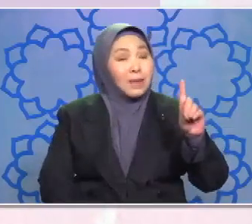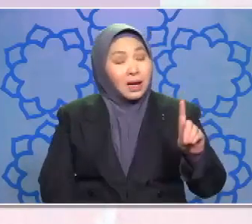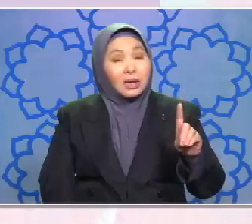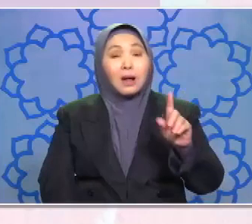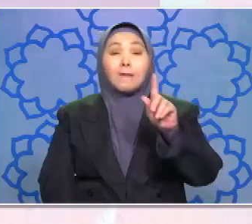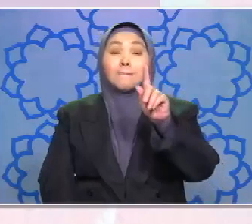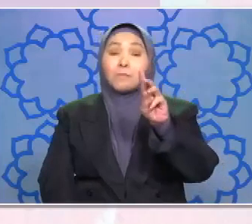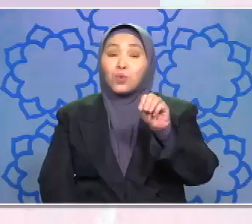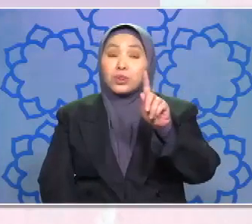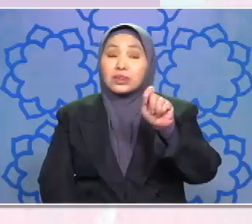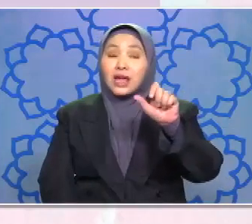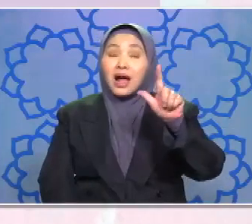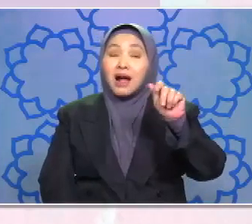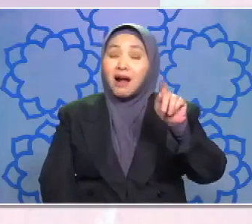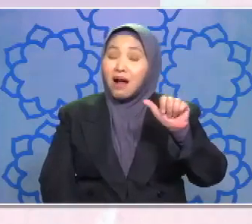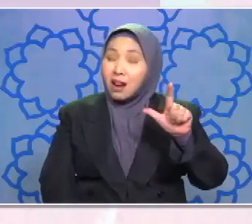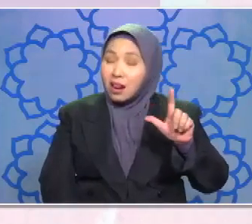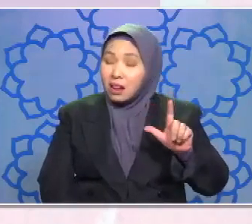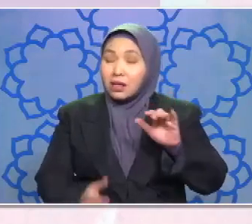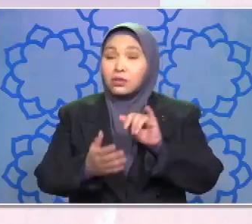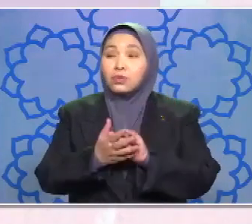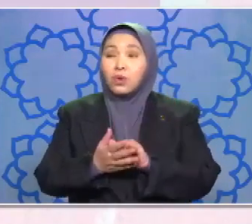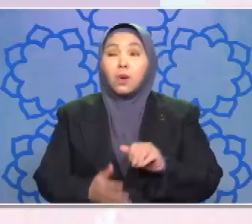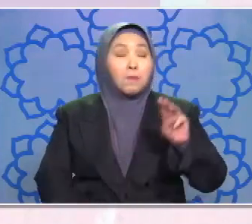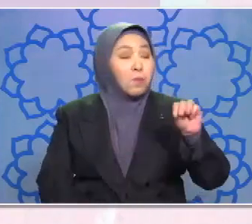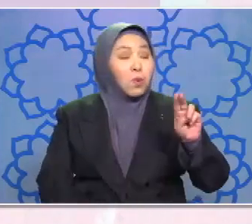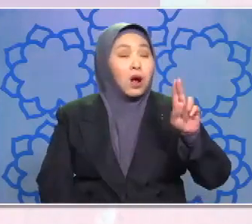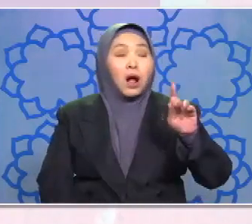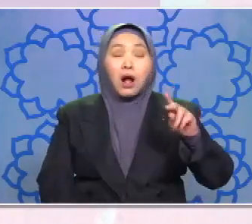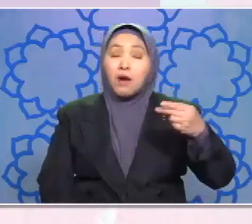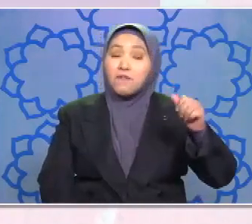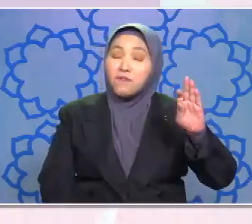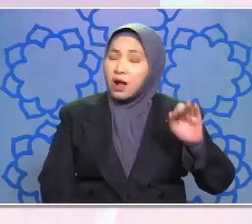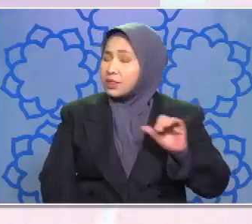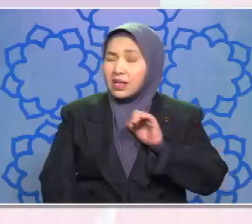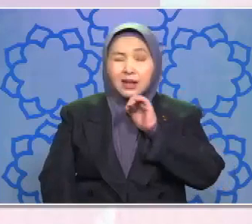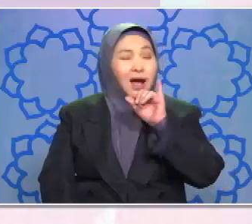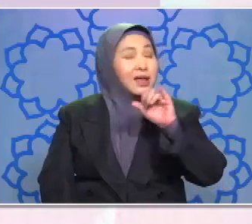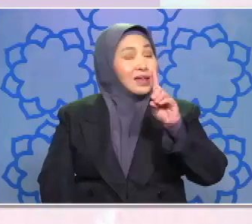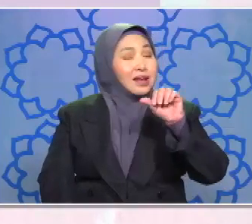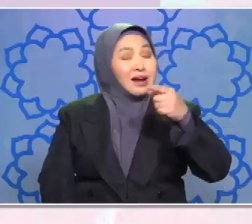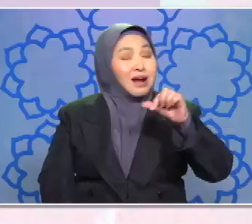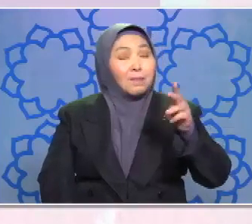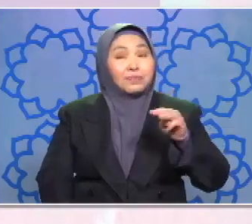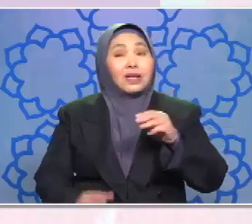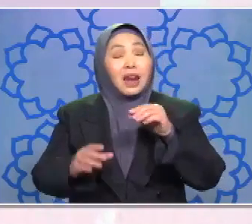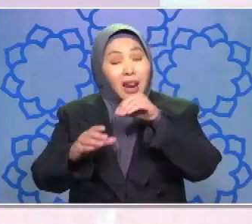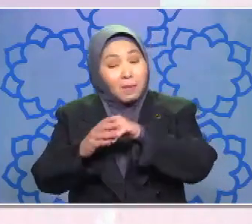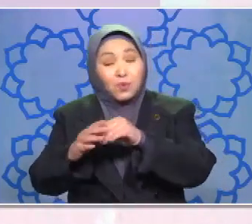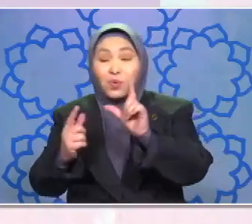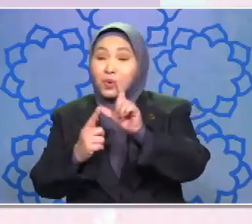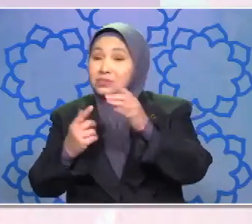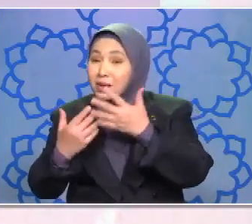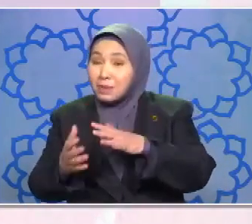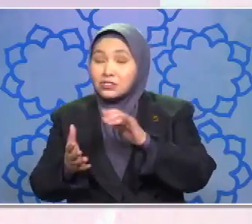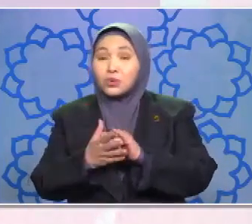mutsaqqal diidghamkan, yang ini kalau mukhaffaf tidak diidghamkan ke dalam huruf selepasnya. Baik,